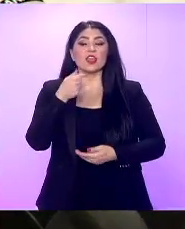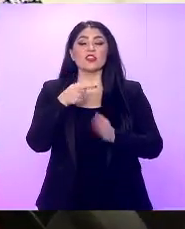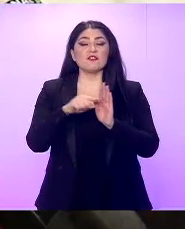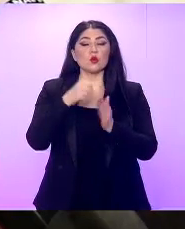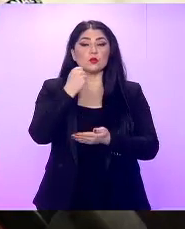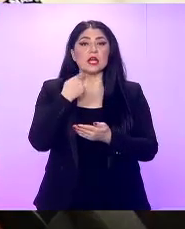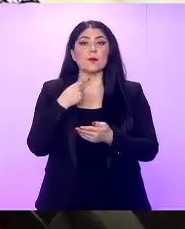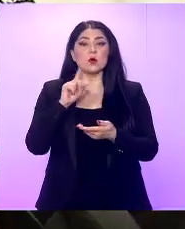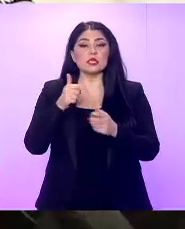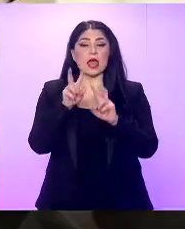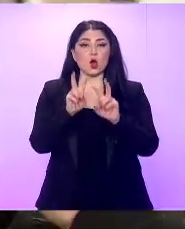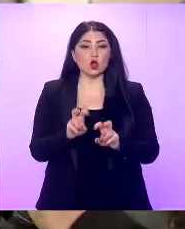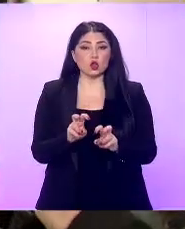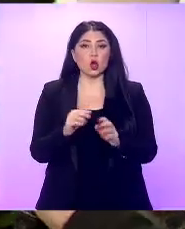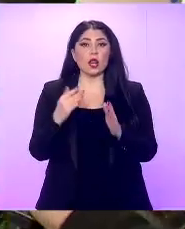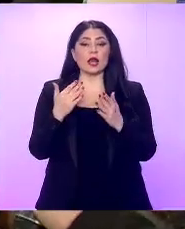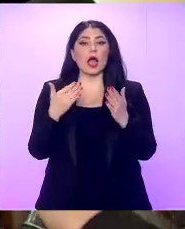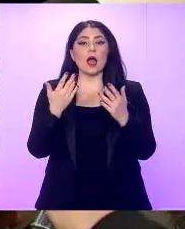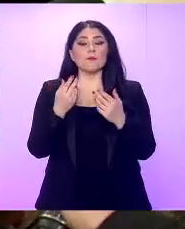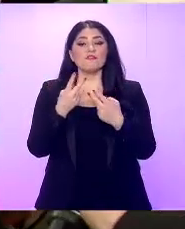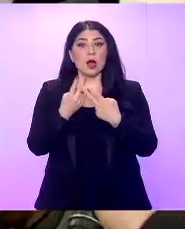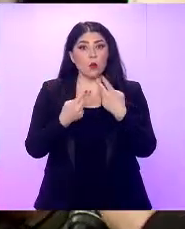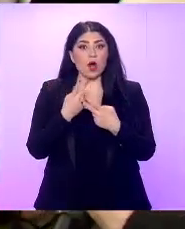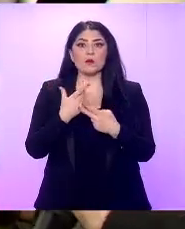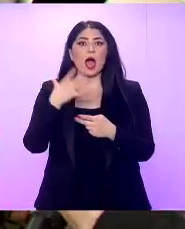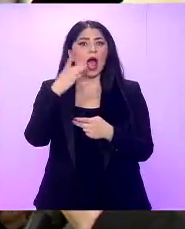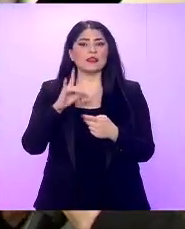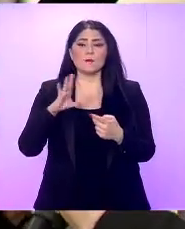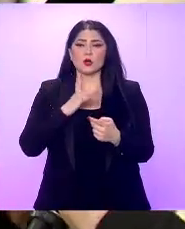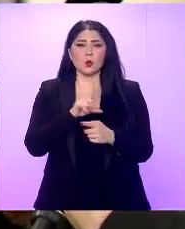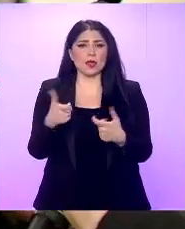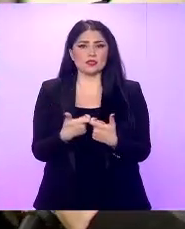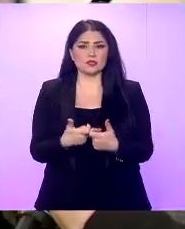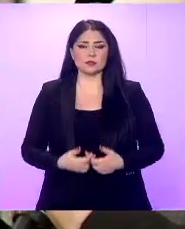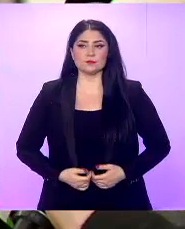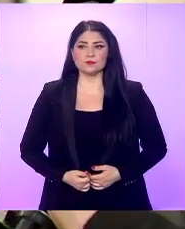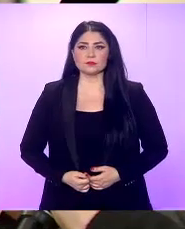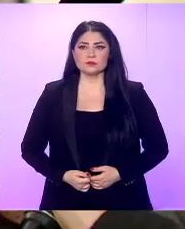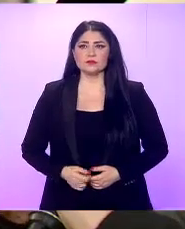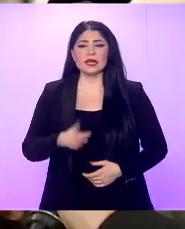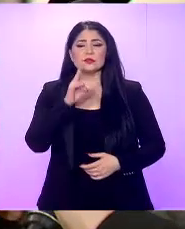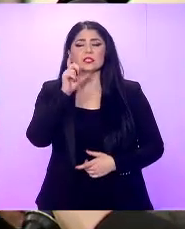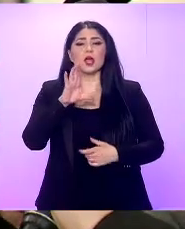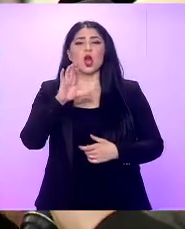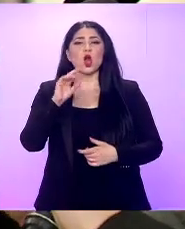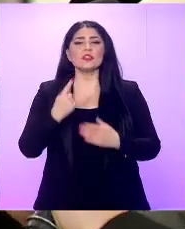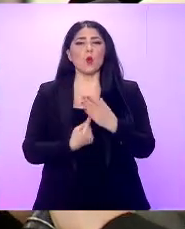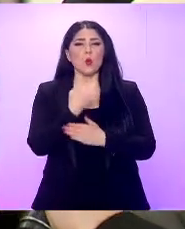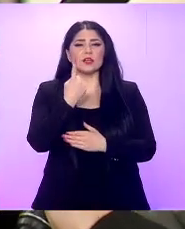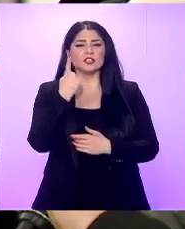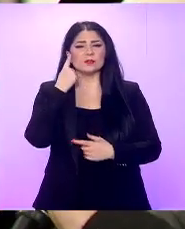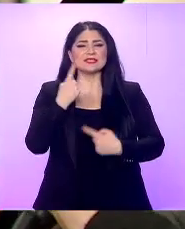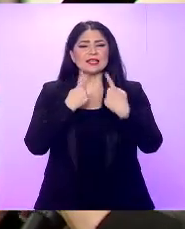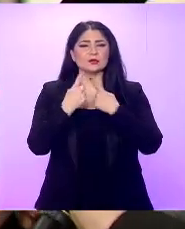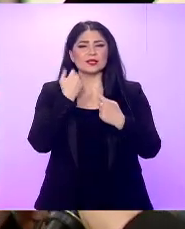există pentru inflație în economie. Ministrul Finanțelor și președintele PSD au redeschis subiectul cotei unice. Știm că este o temă pe care ați